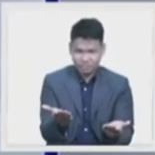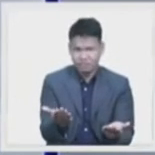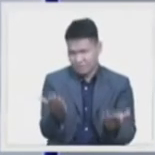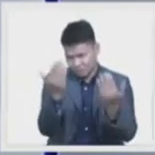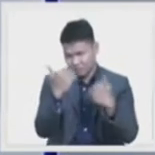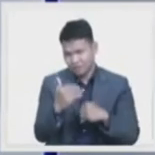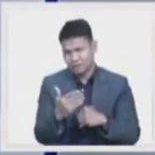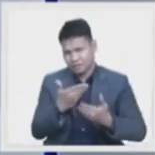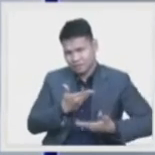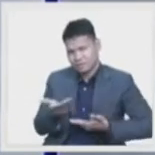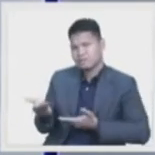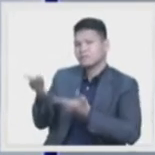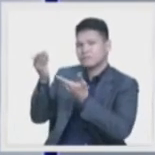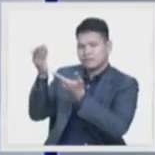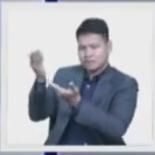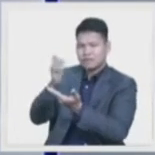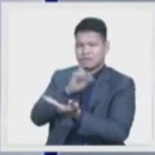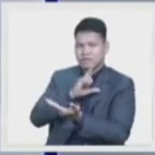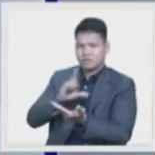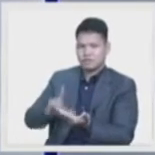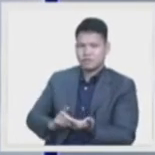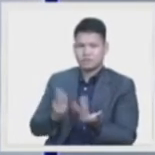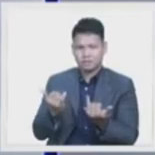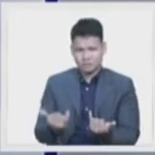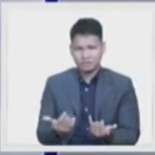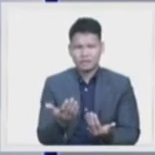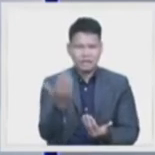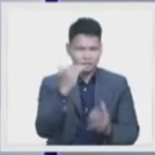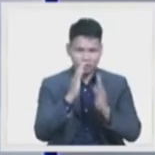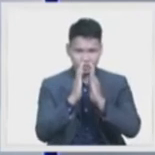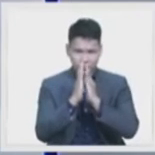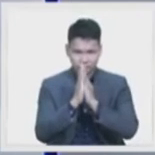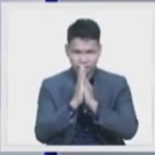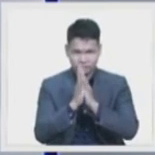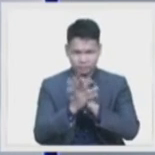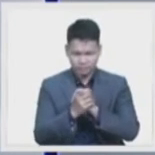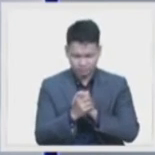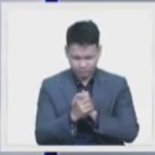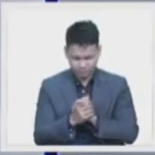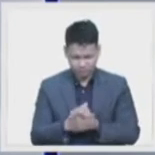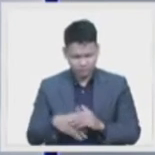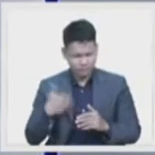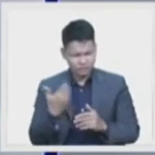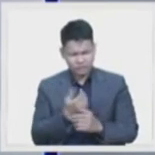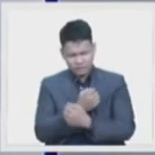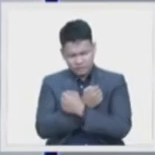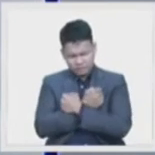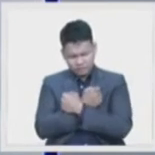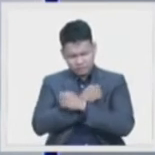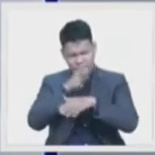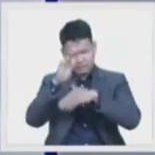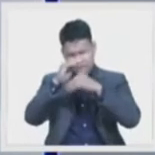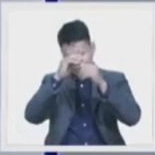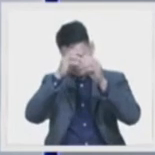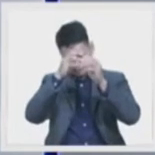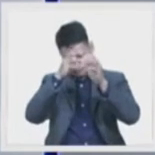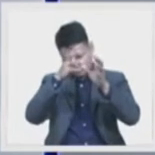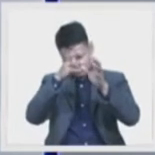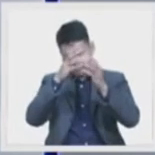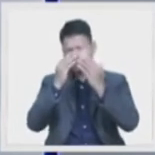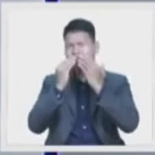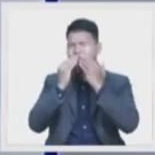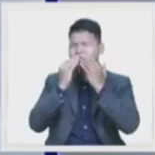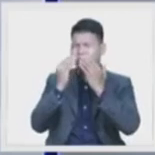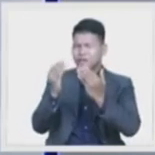atong ihatag ang atong kinabuhi ngadto sa Ginoo, mag-ampo kita. May gugmaon mo nga Dios. Salamat